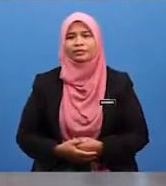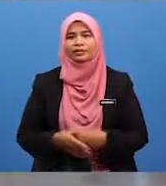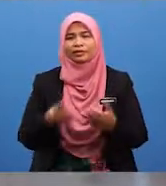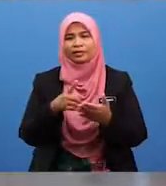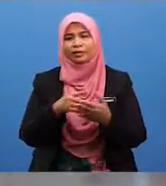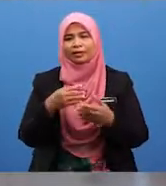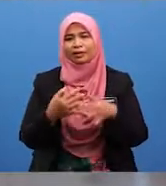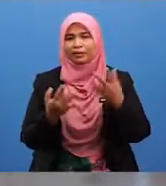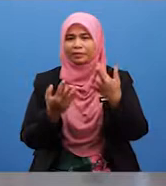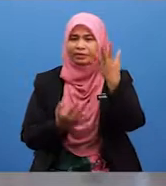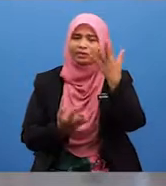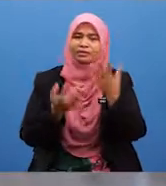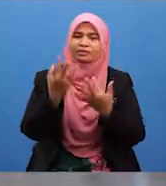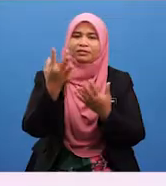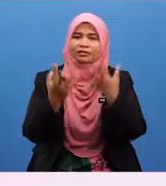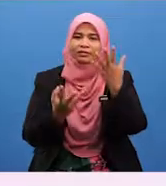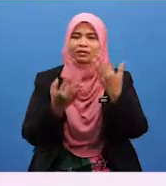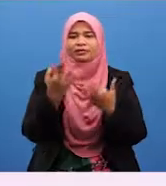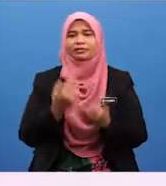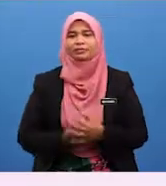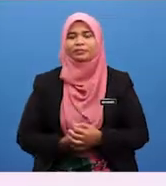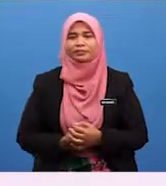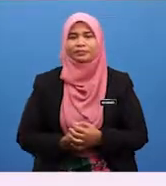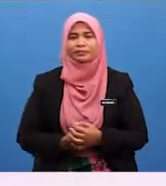api neraka menjulang-julang apinya.